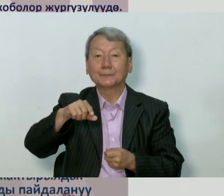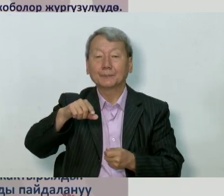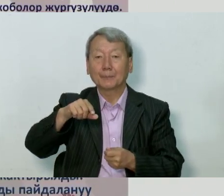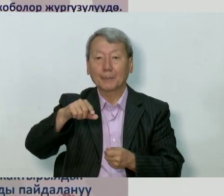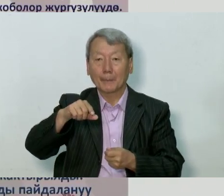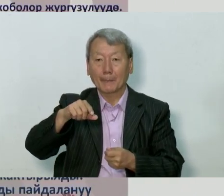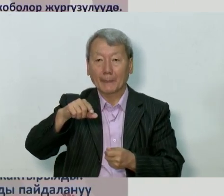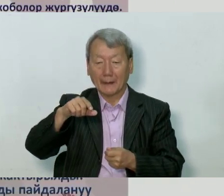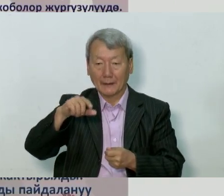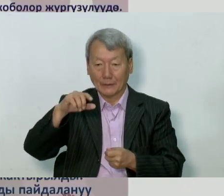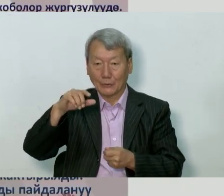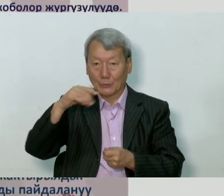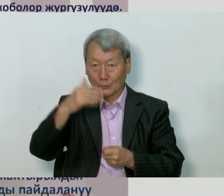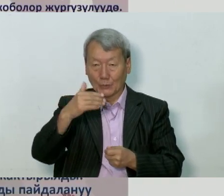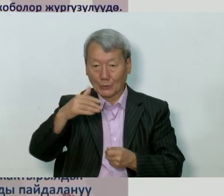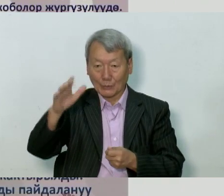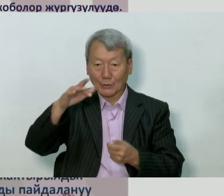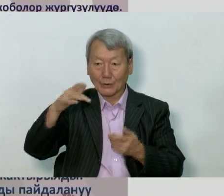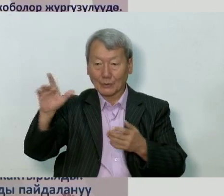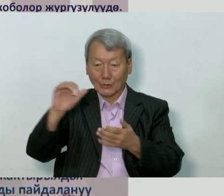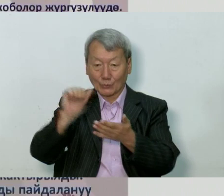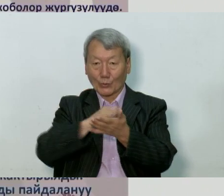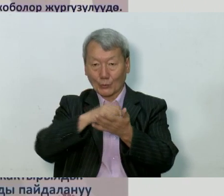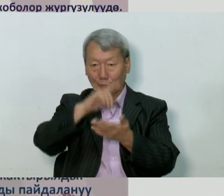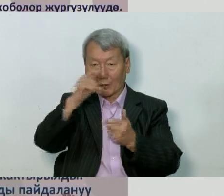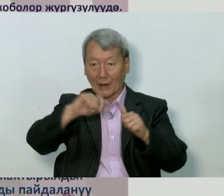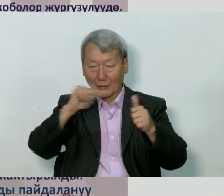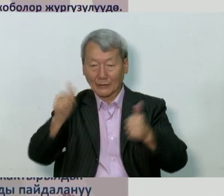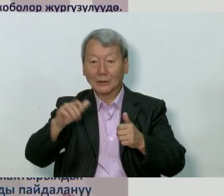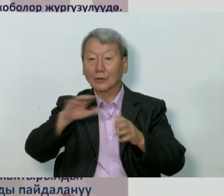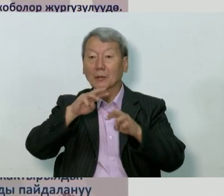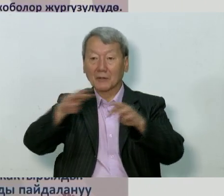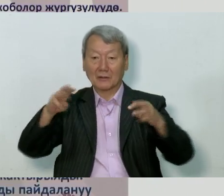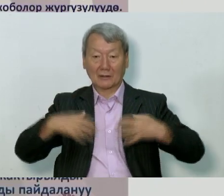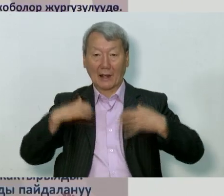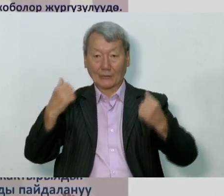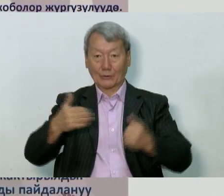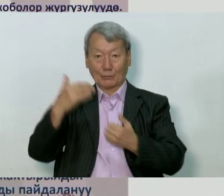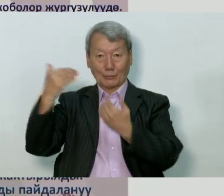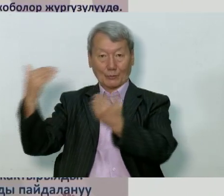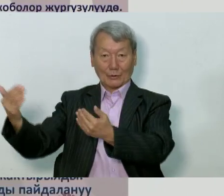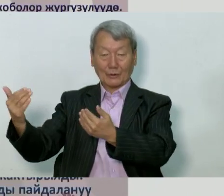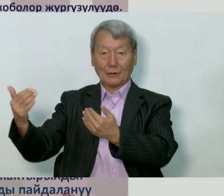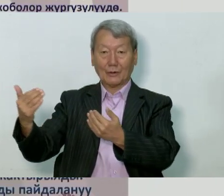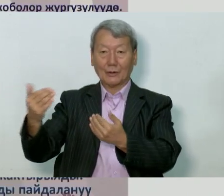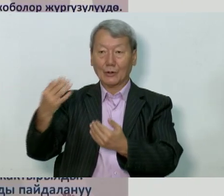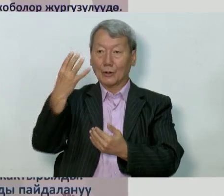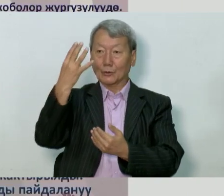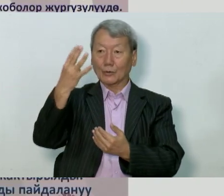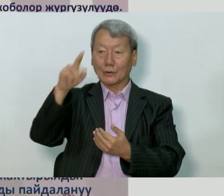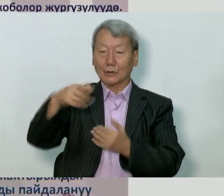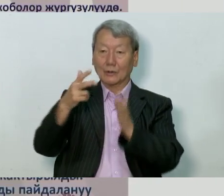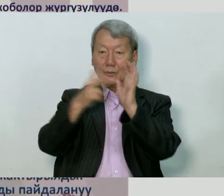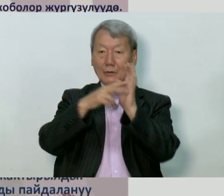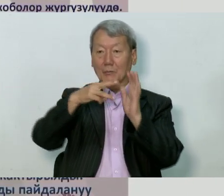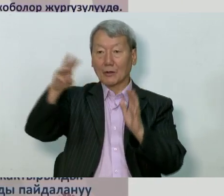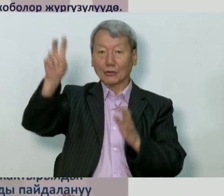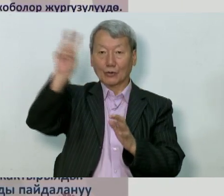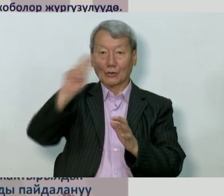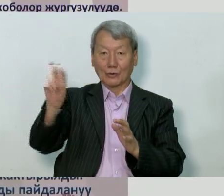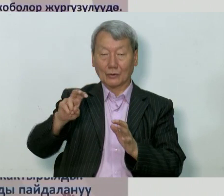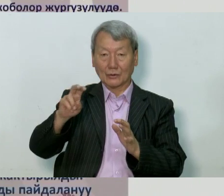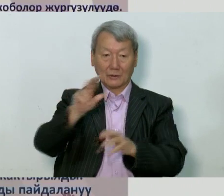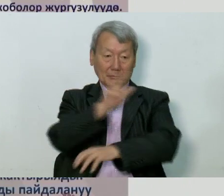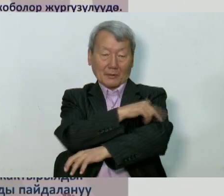туруктуулугу жогорулатуу долбоорунун алкагында саламаттык сактоо министрлигине 4,8 миллион АКШ